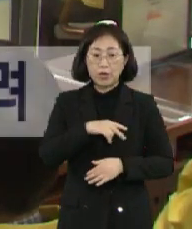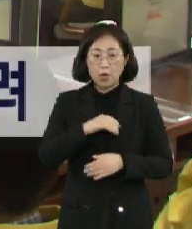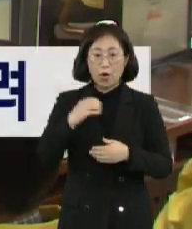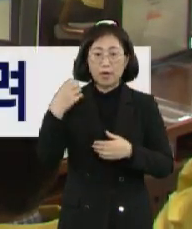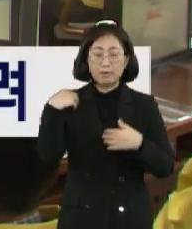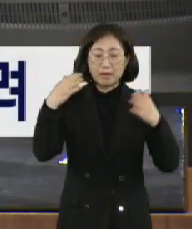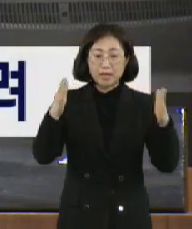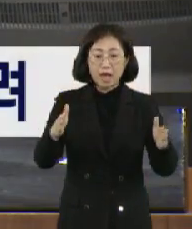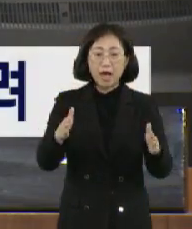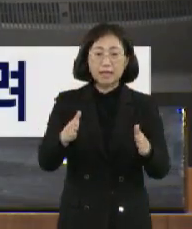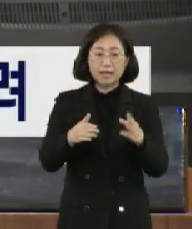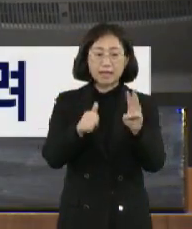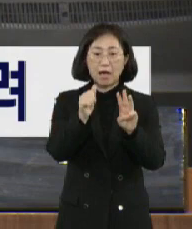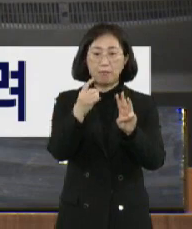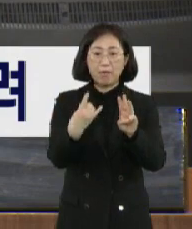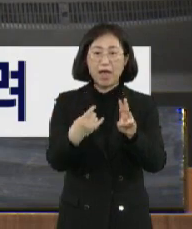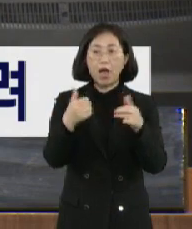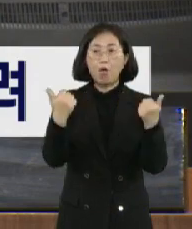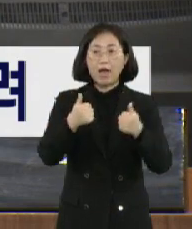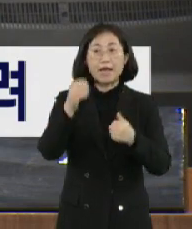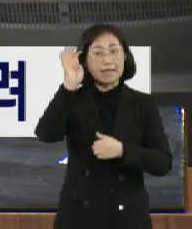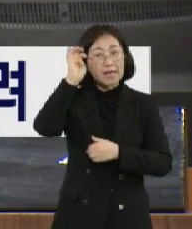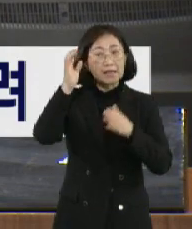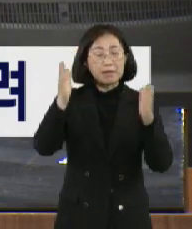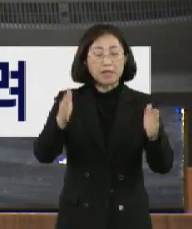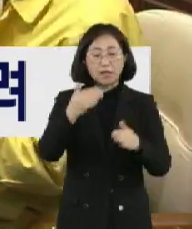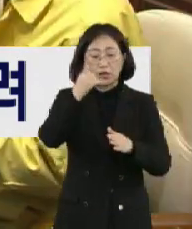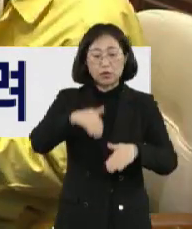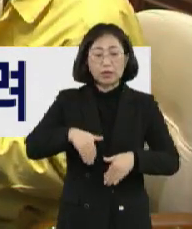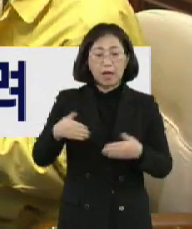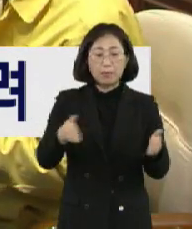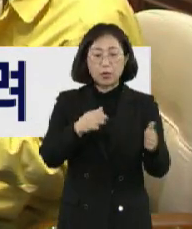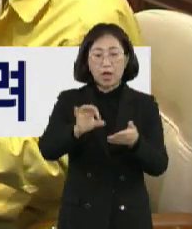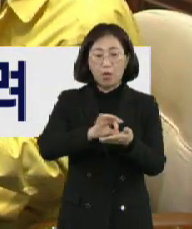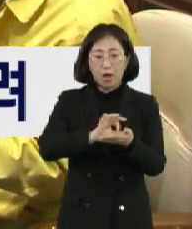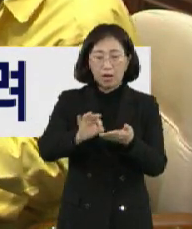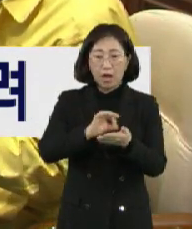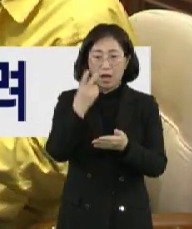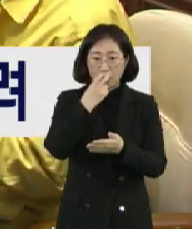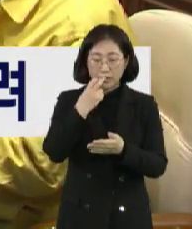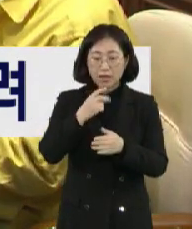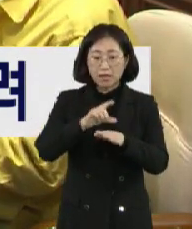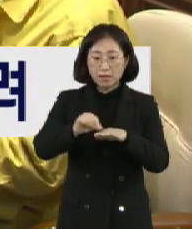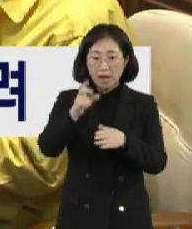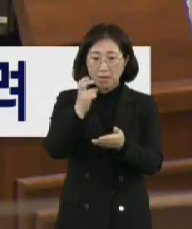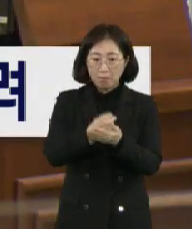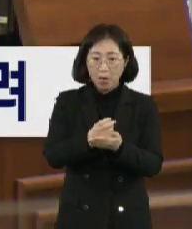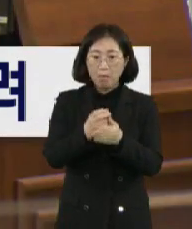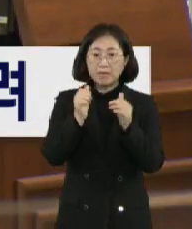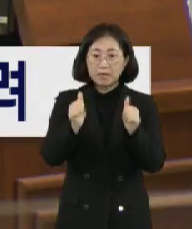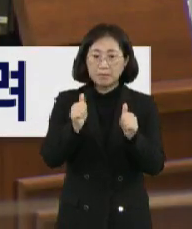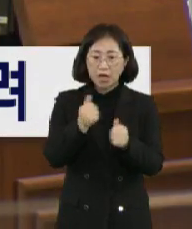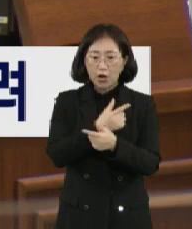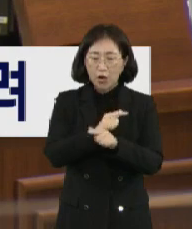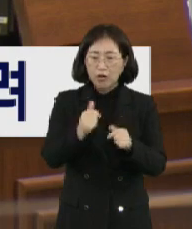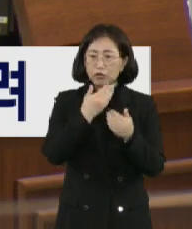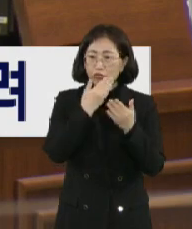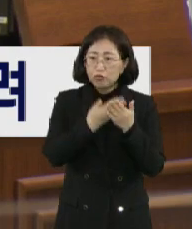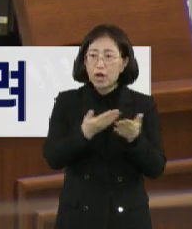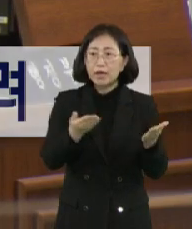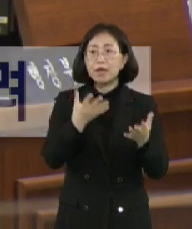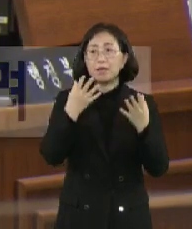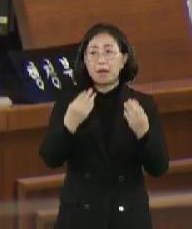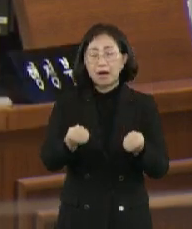가운데 남은 회기는 3차례 40일. 충남도의 회계 결산과 조례 심사 등 중요한 일정이 많은데 과연